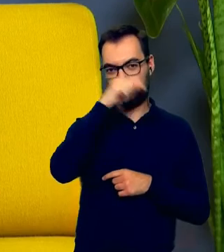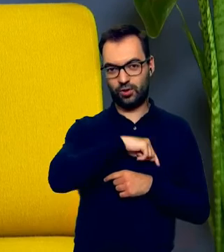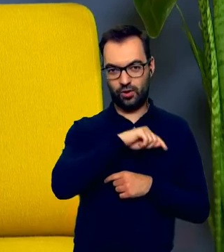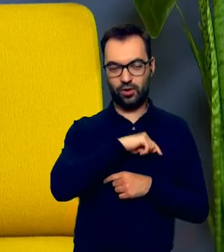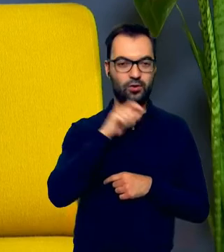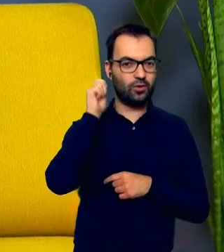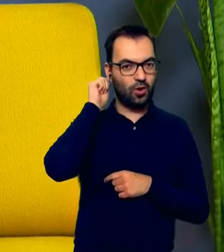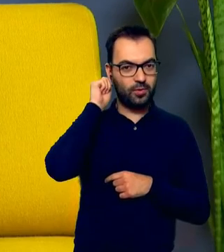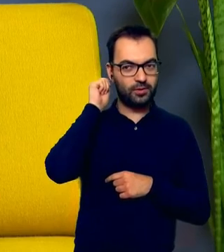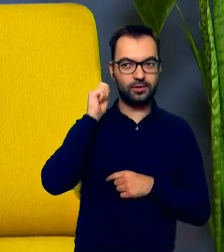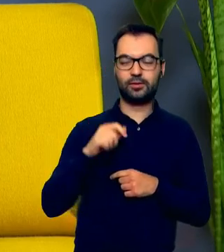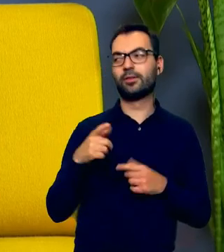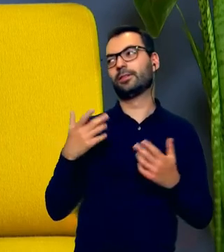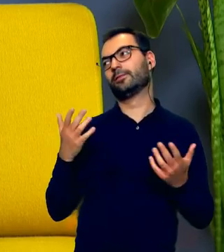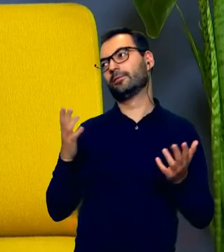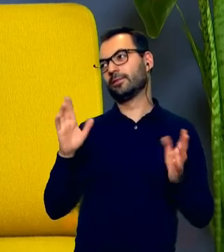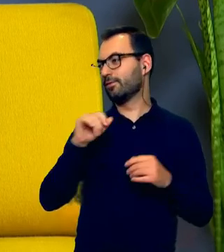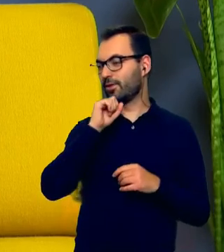kobiety